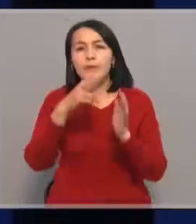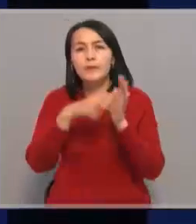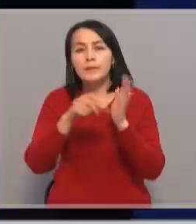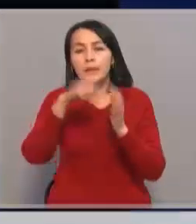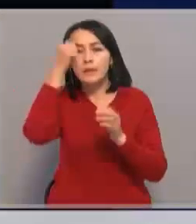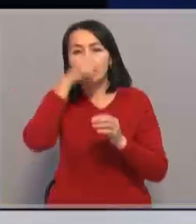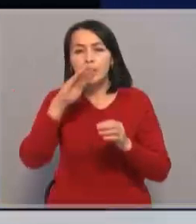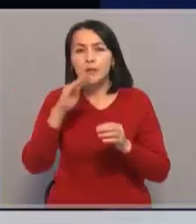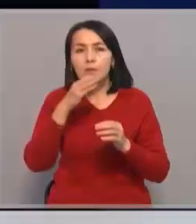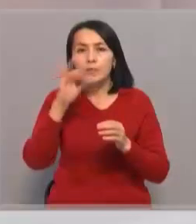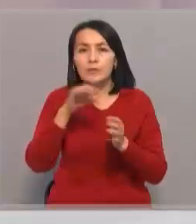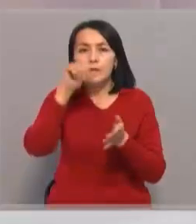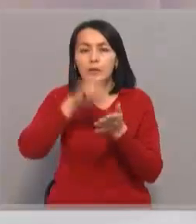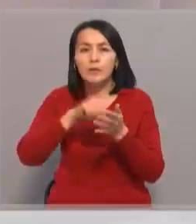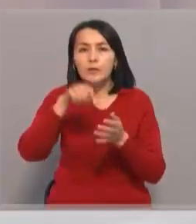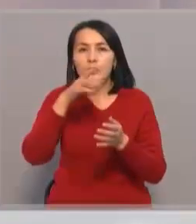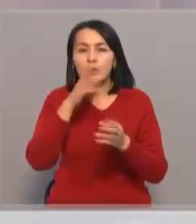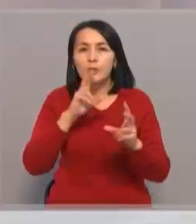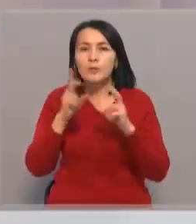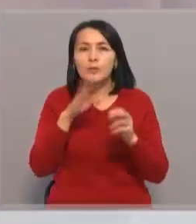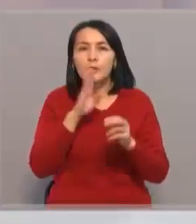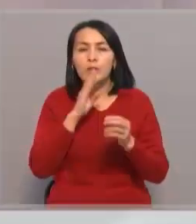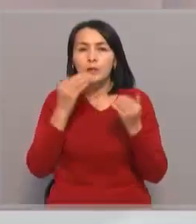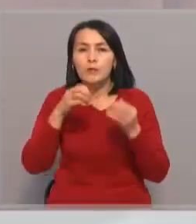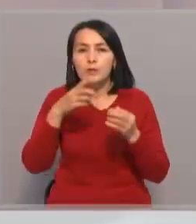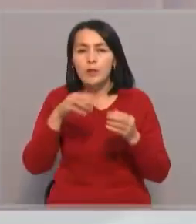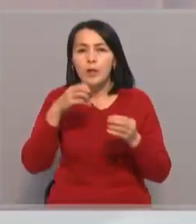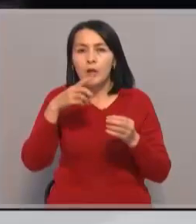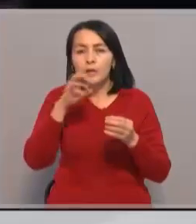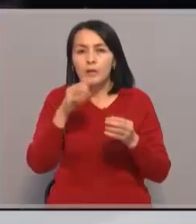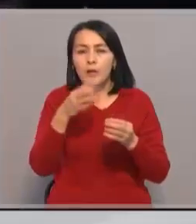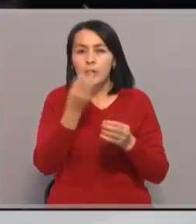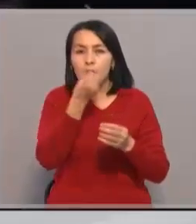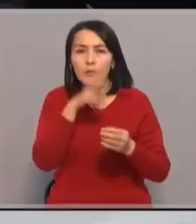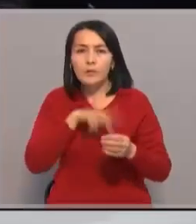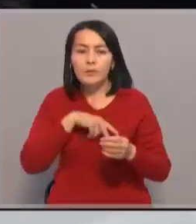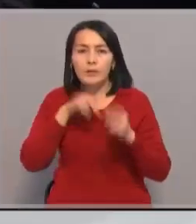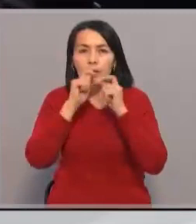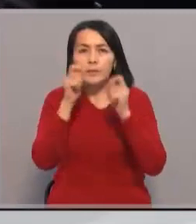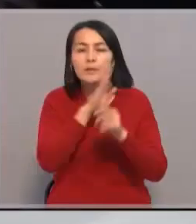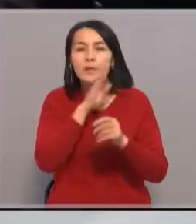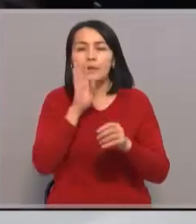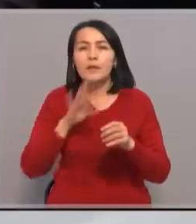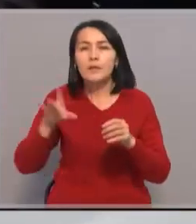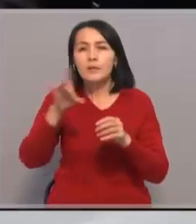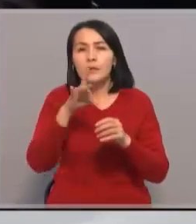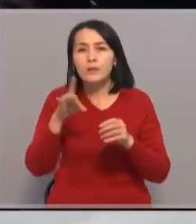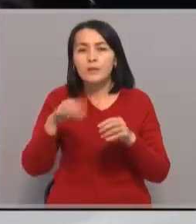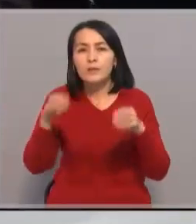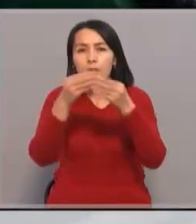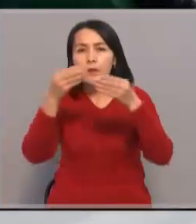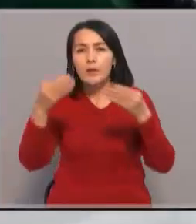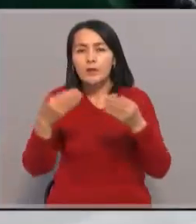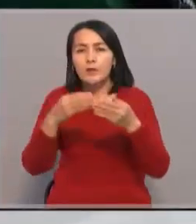1986 жылғы желтоқсан оқиғасына қатысқан сол кездегі студент аруларға мұздағы жауқазын медалі табысталды. Мұндай шараны Аналар республикалық қоғамдық журналы бірінші